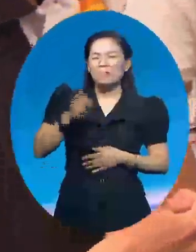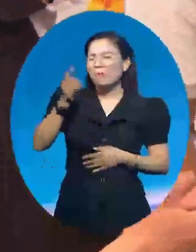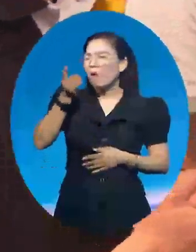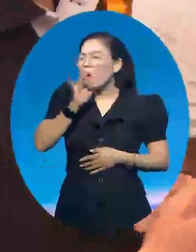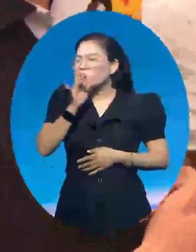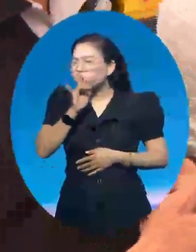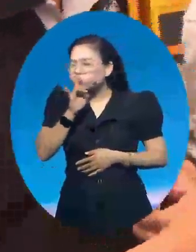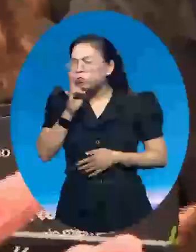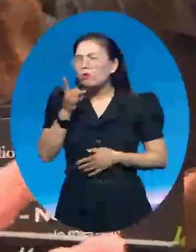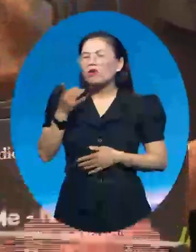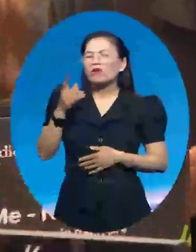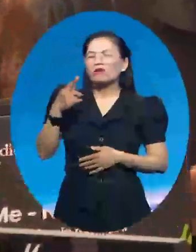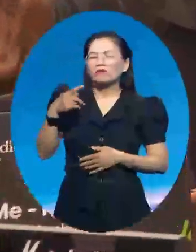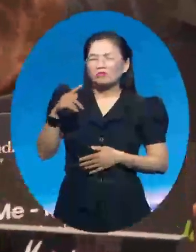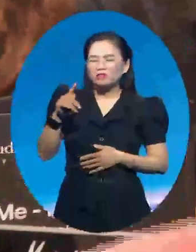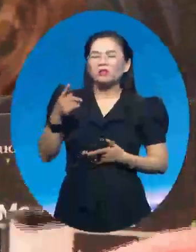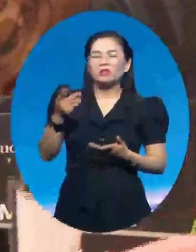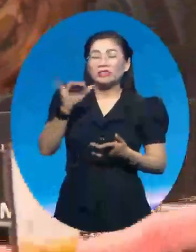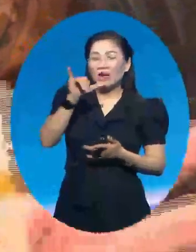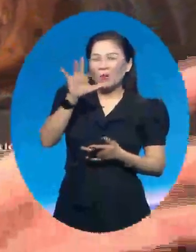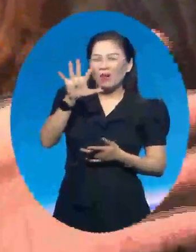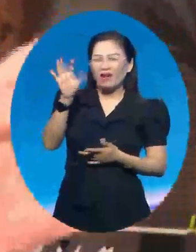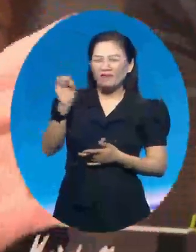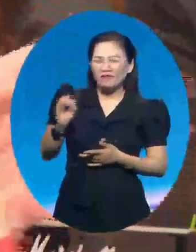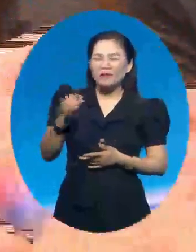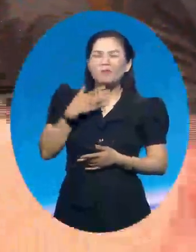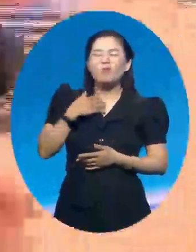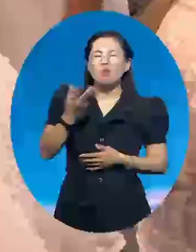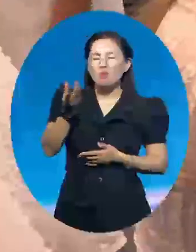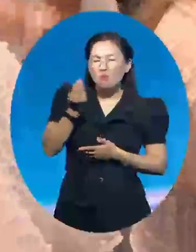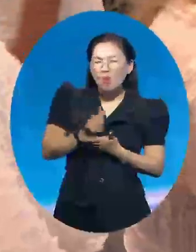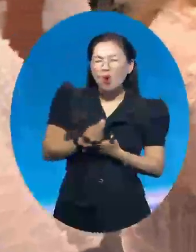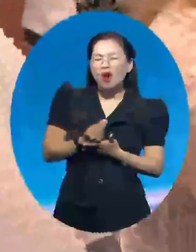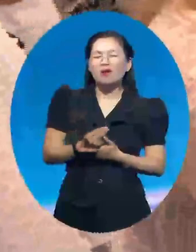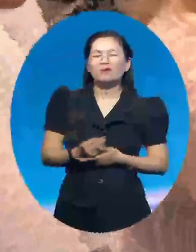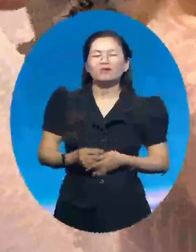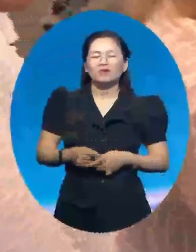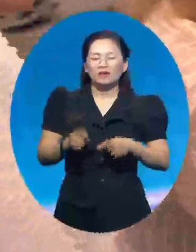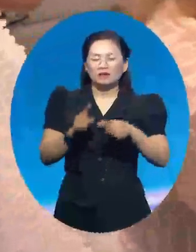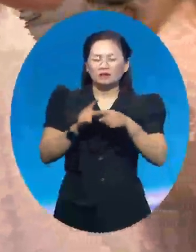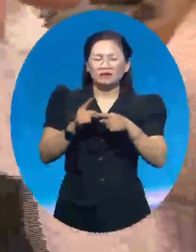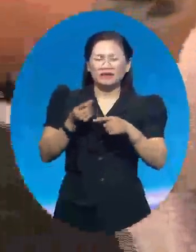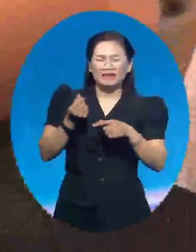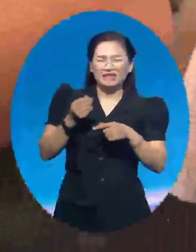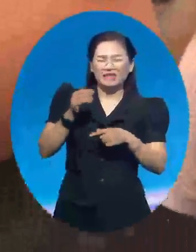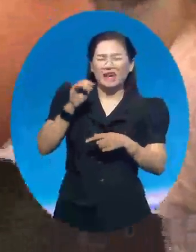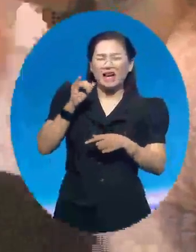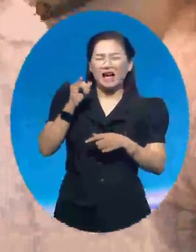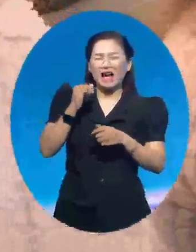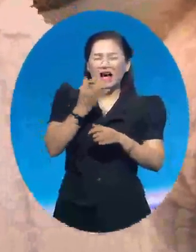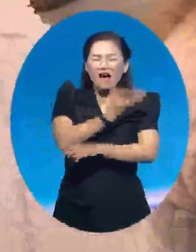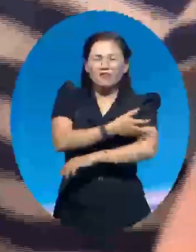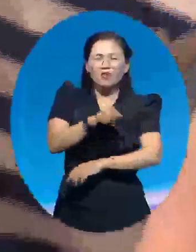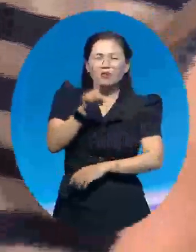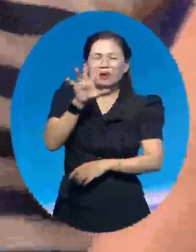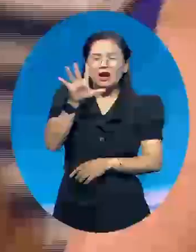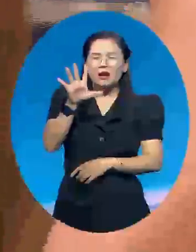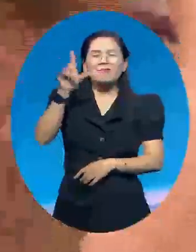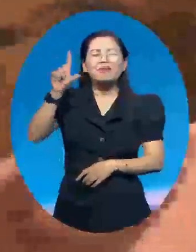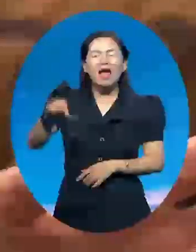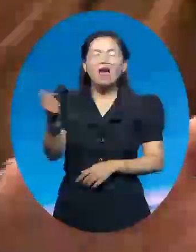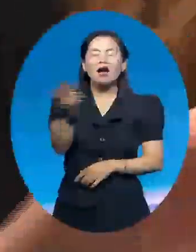trên phiên bản tiêu chuẩn cũng chiếm tỷ lệ đến 65%. Theo bảng giá, giá của iPhone 15 rẻ hơn so với giá iPhone 14,